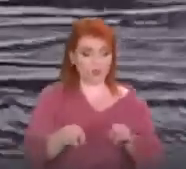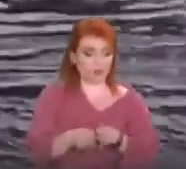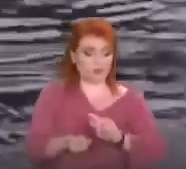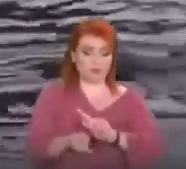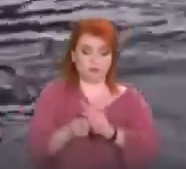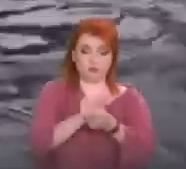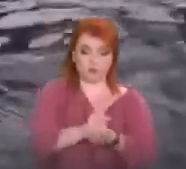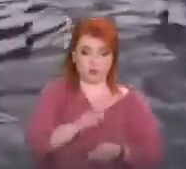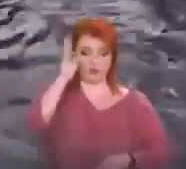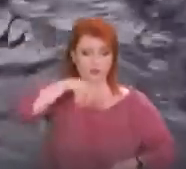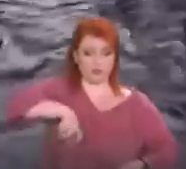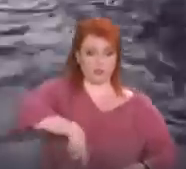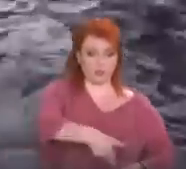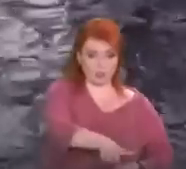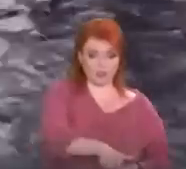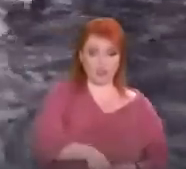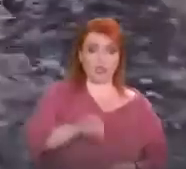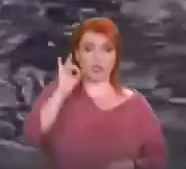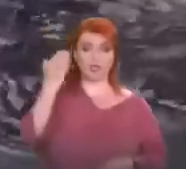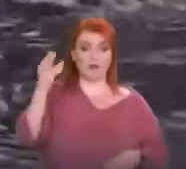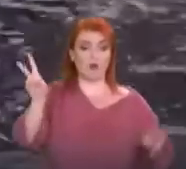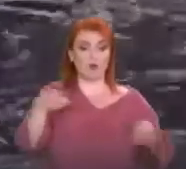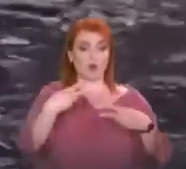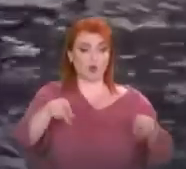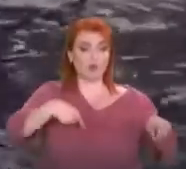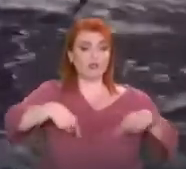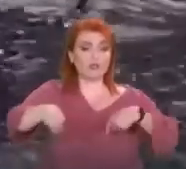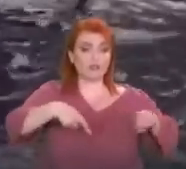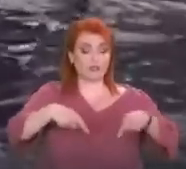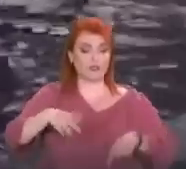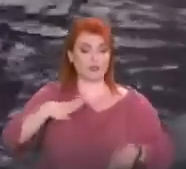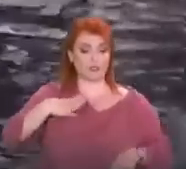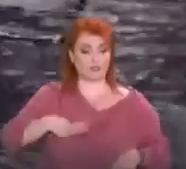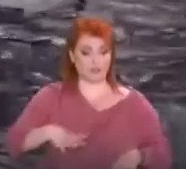mari cluburi de fotbal din capitala germană a fost nevoit să